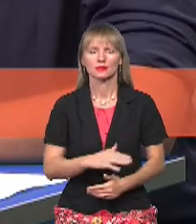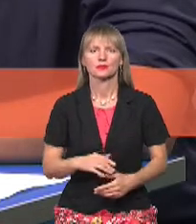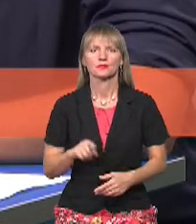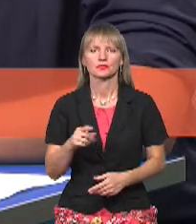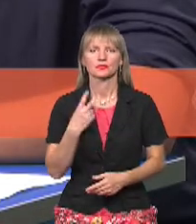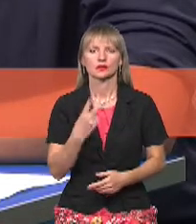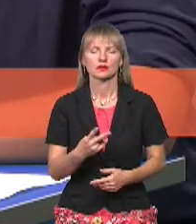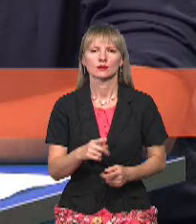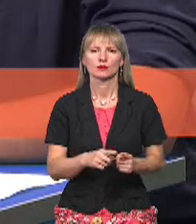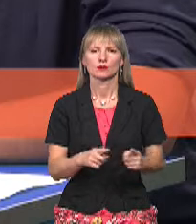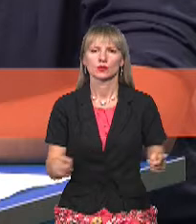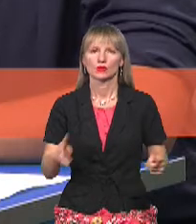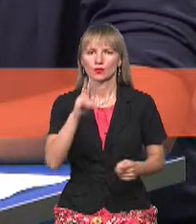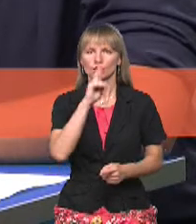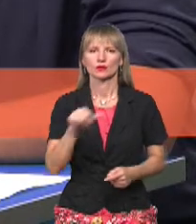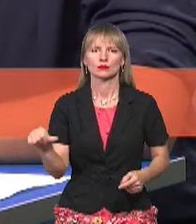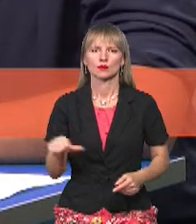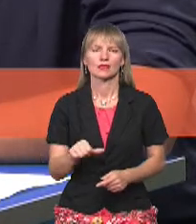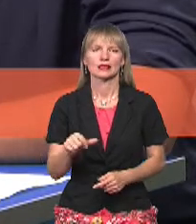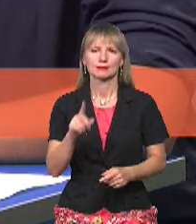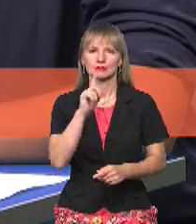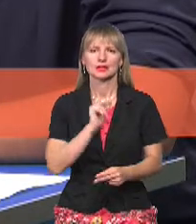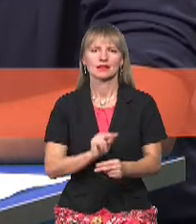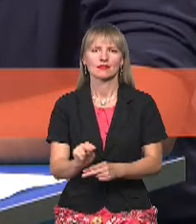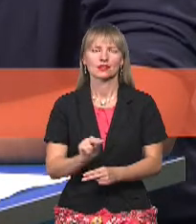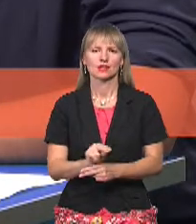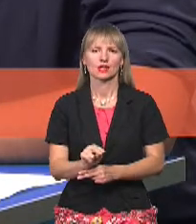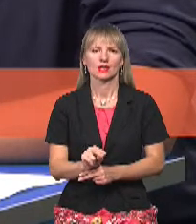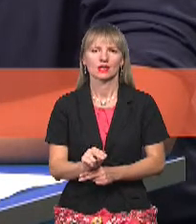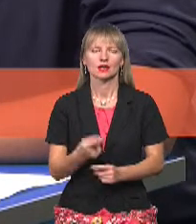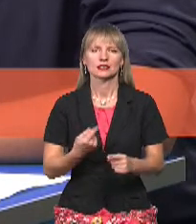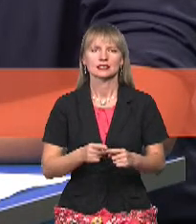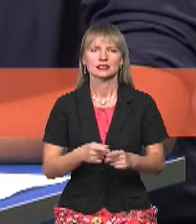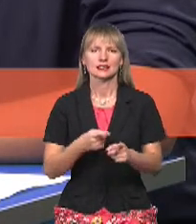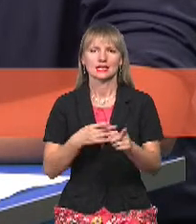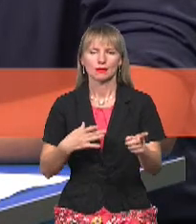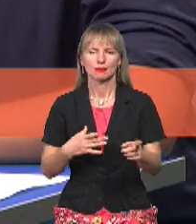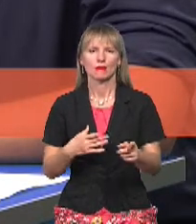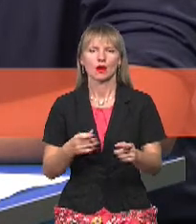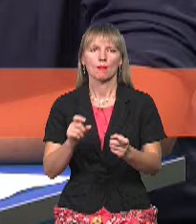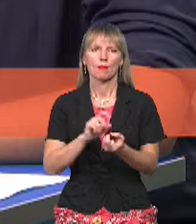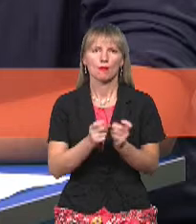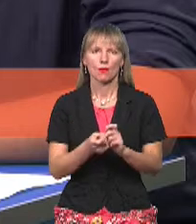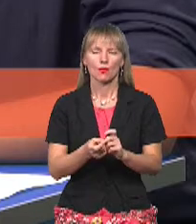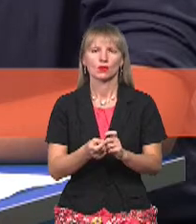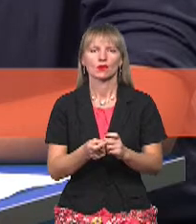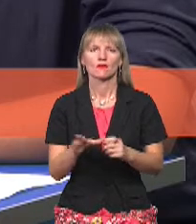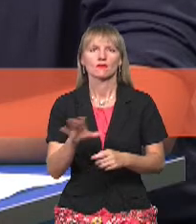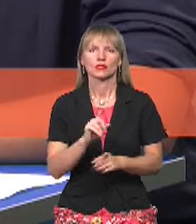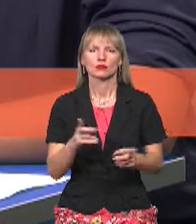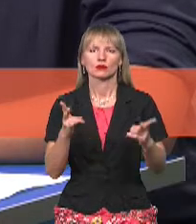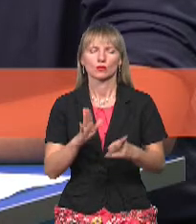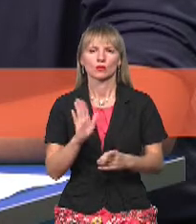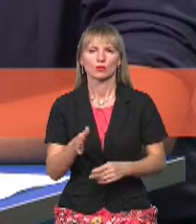Вона передбачається там, протягом 2,5 місяців навчання. Це стрільба, рукопашний бой, тактика. Ну, все, що необхідно